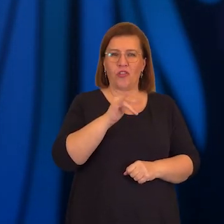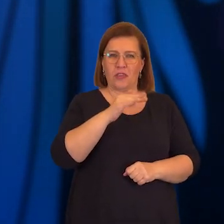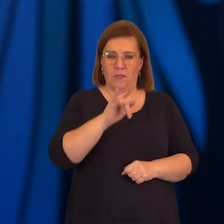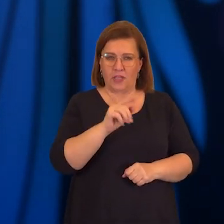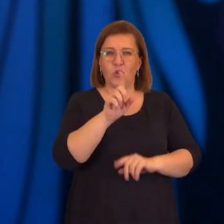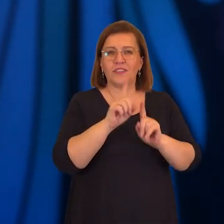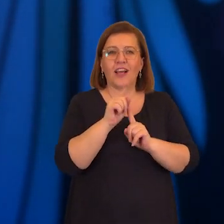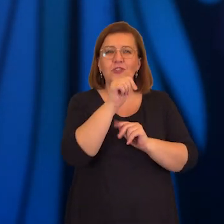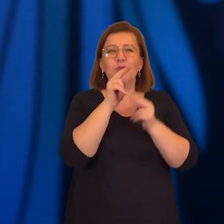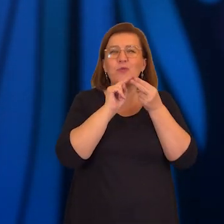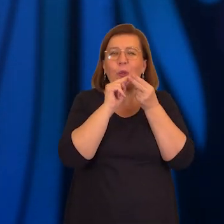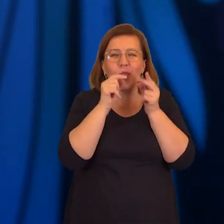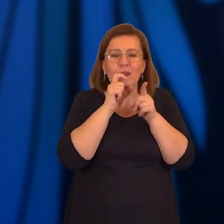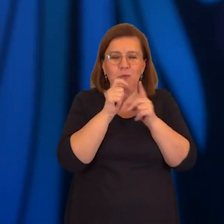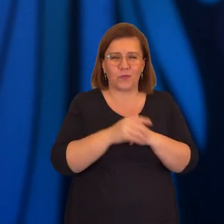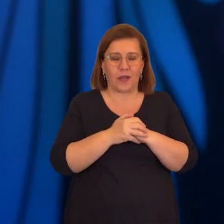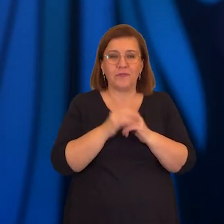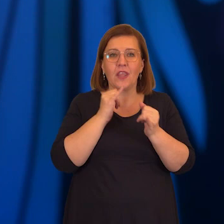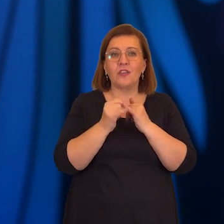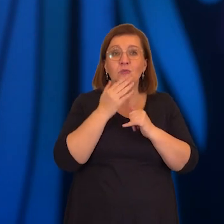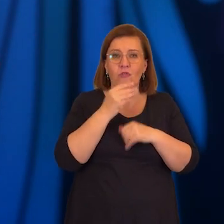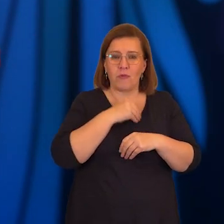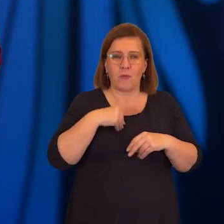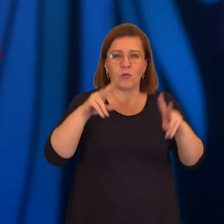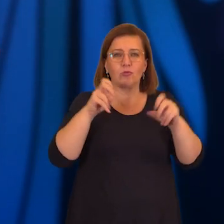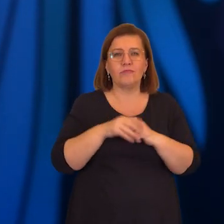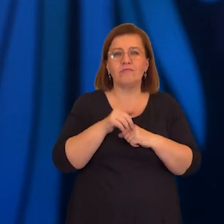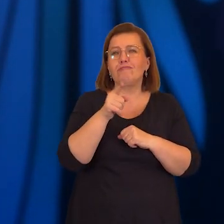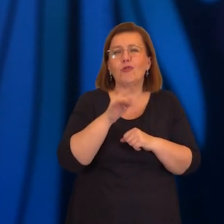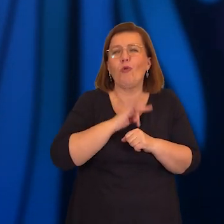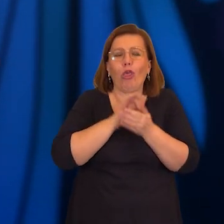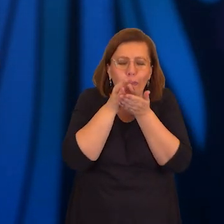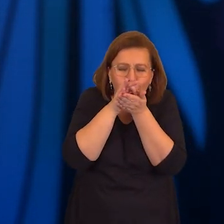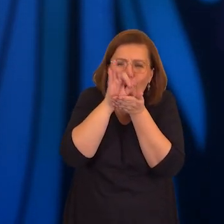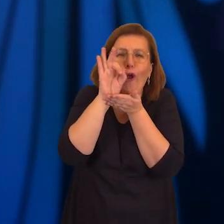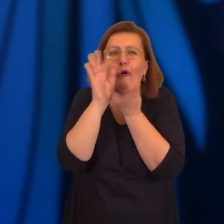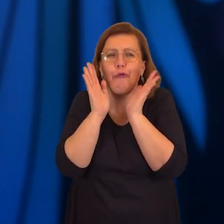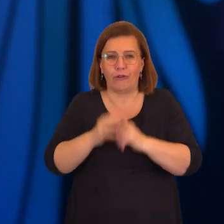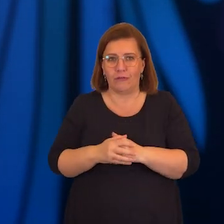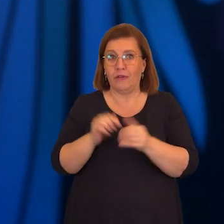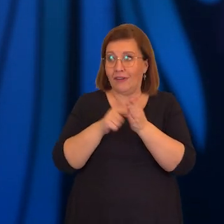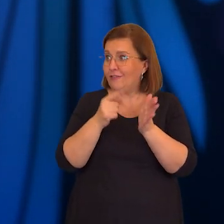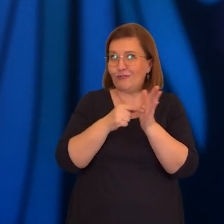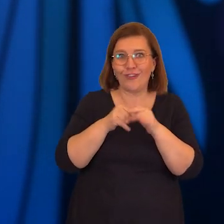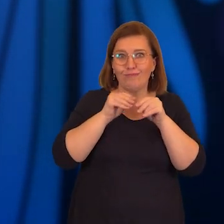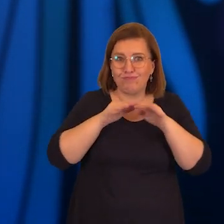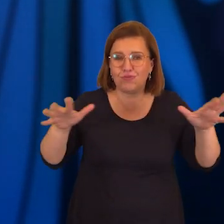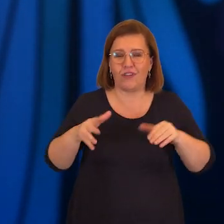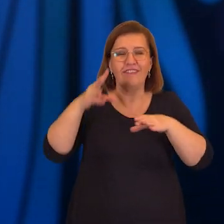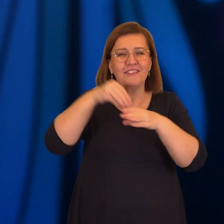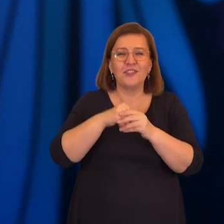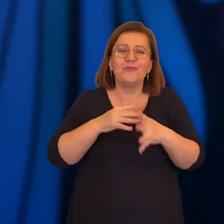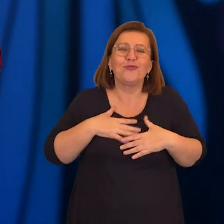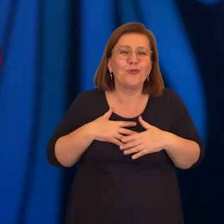określenie... moja ty perełko. To określenie jest jednym z najpopularniejszych, bo wyraża czułość i